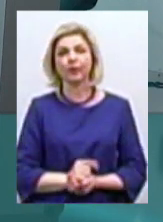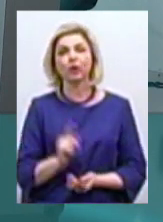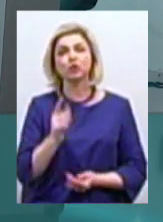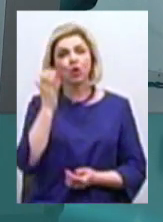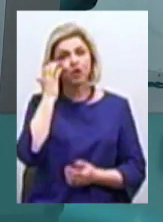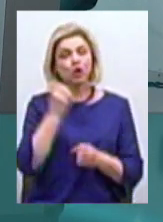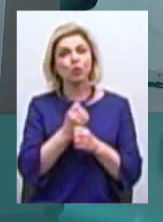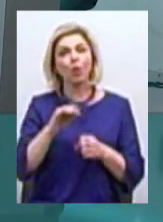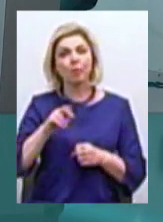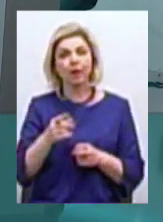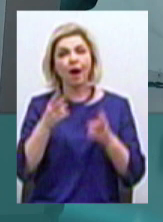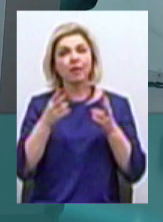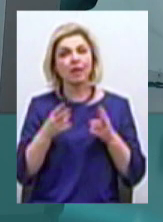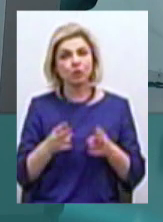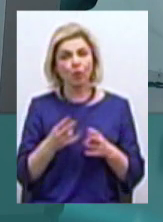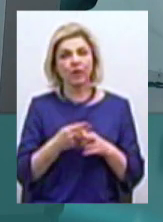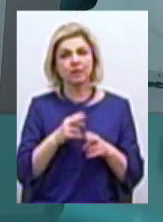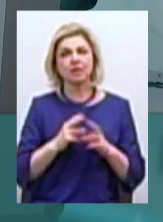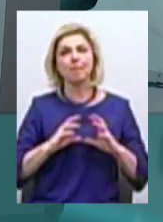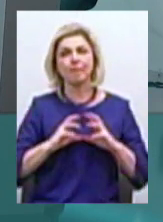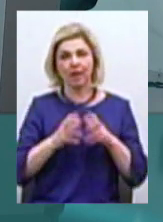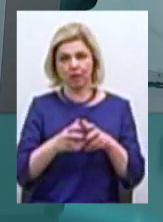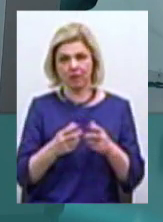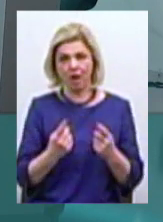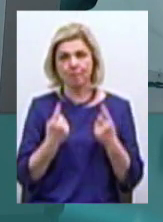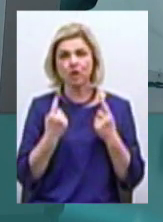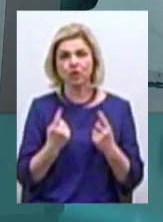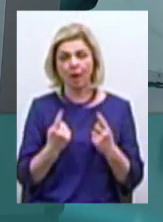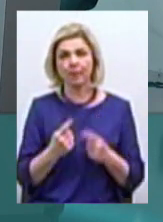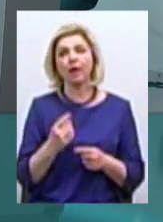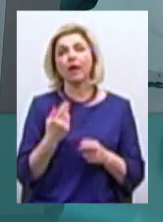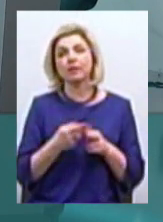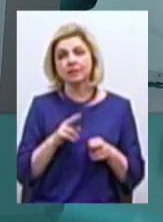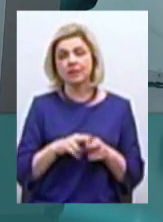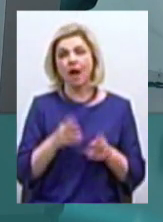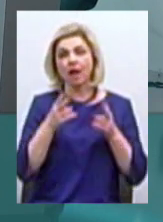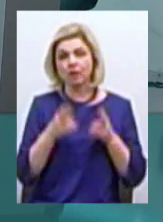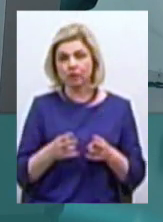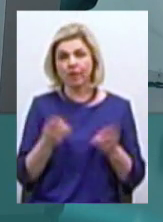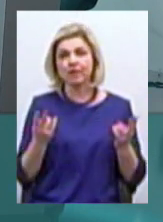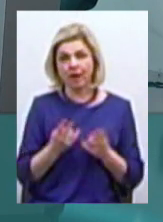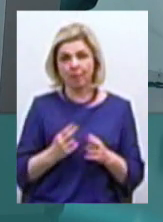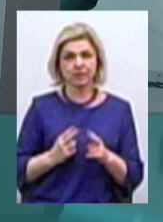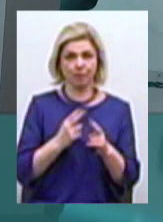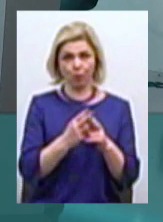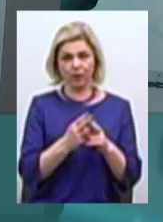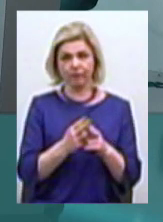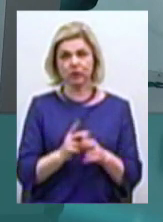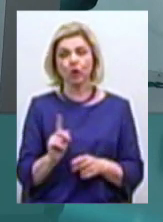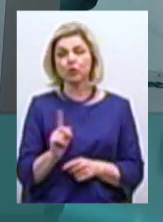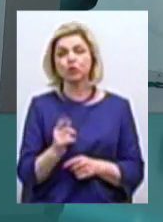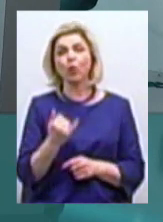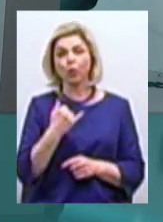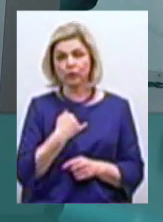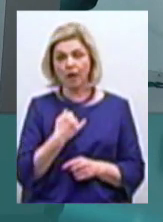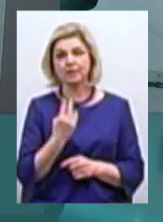Чорнобильська катастрофа – це катастрофа планетарного масштабу. І такі катастрофи, їм треба запобігати. Те, що у нас сьогодні